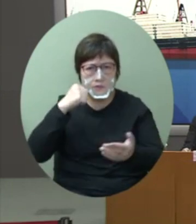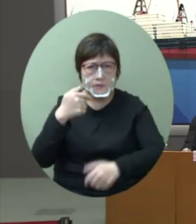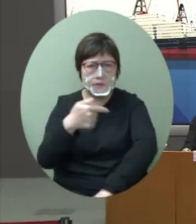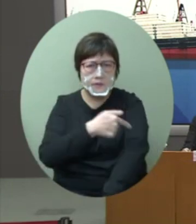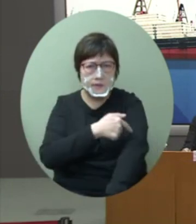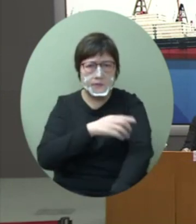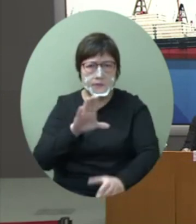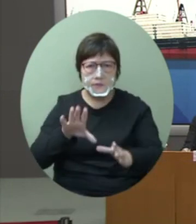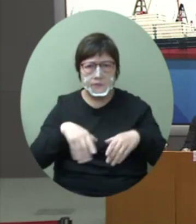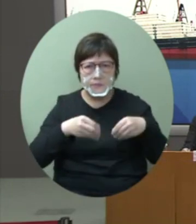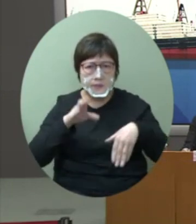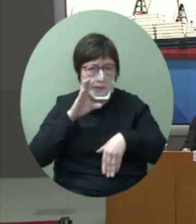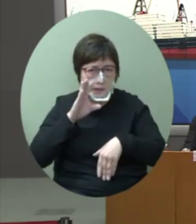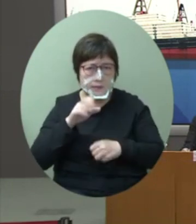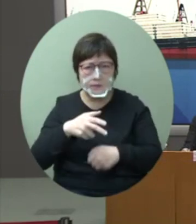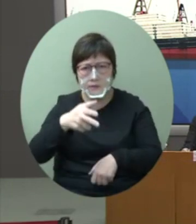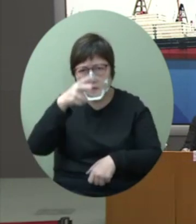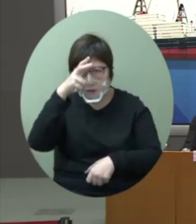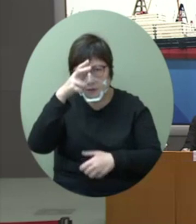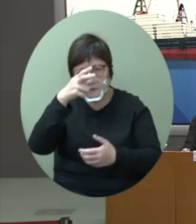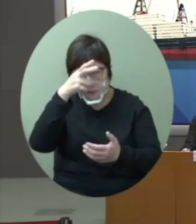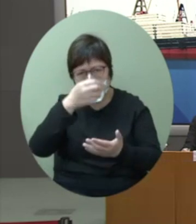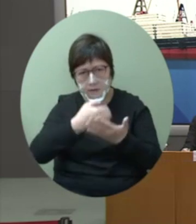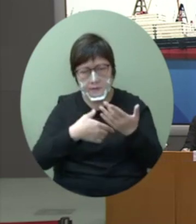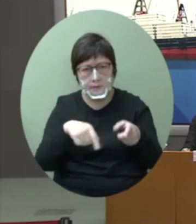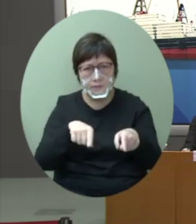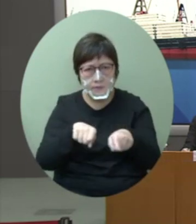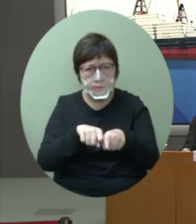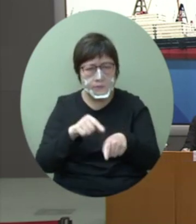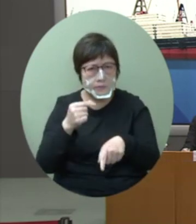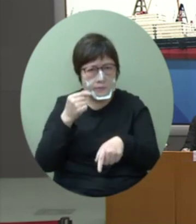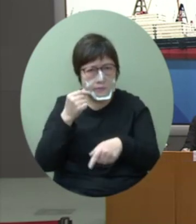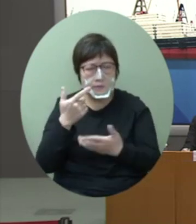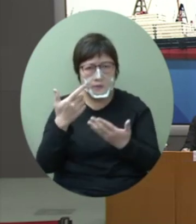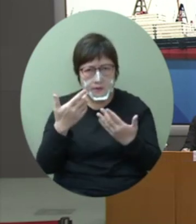種復必泰，還有政府的策略是不是無可避免是先共存再清零呢？